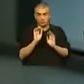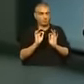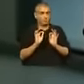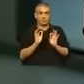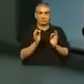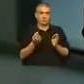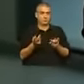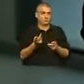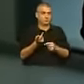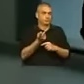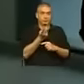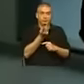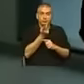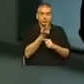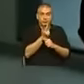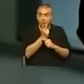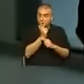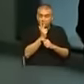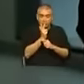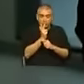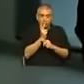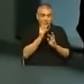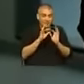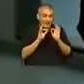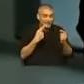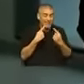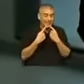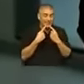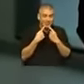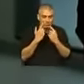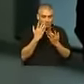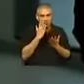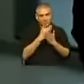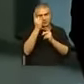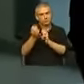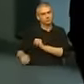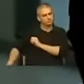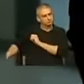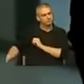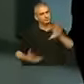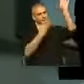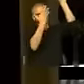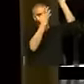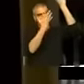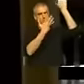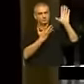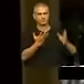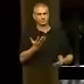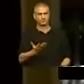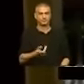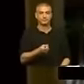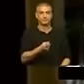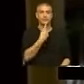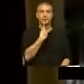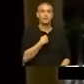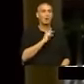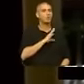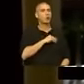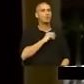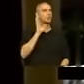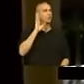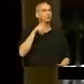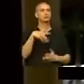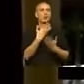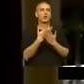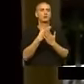א ממש שתיים שלוש דקות בתחילת כבר הדיון נזרקנו מהעולם היא אמרה אני לא מוכנה לשמוע את